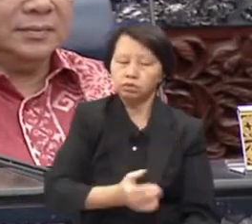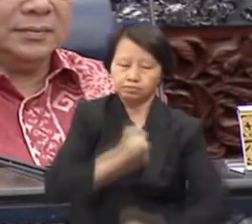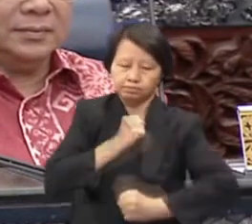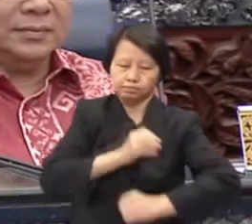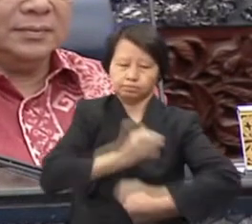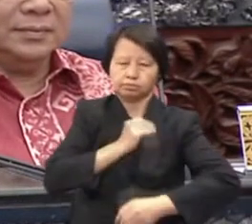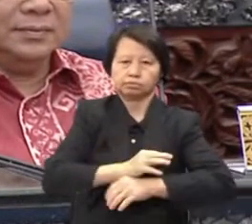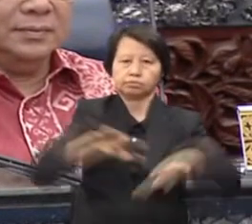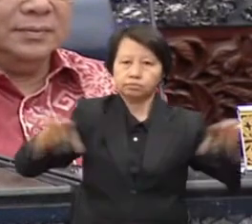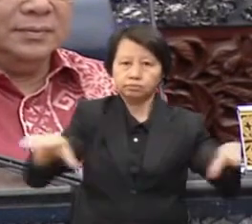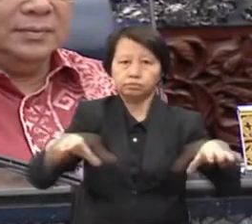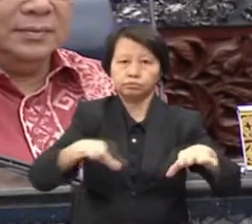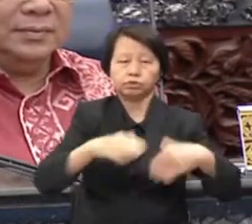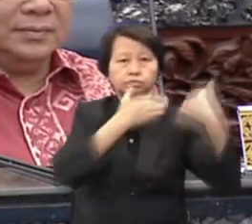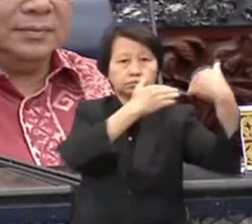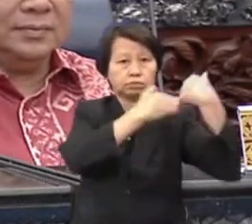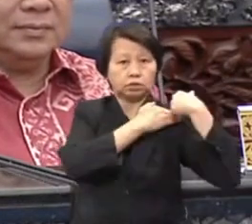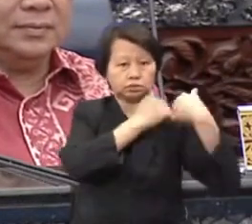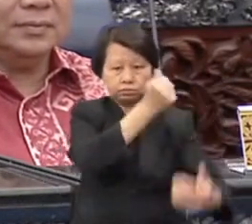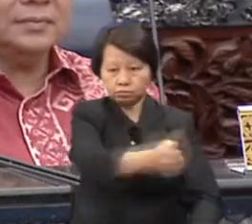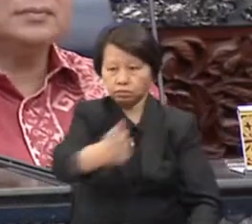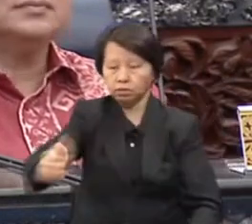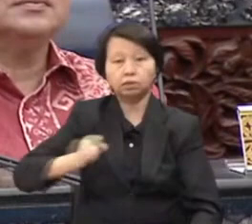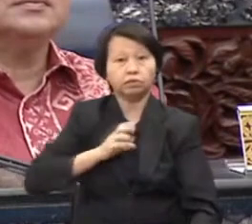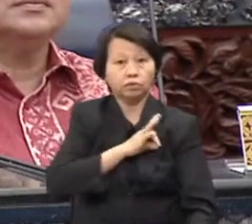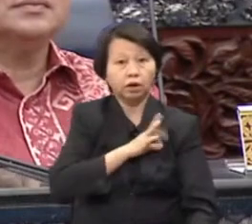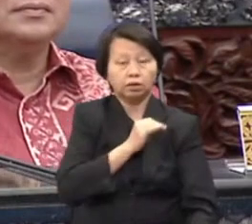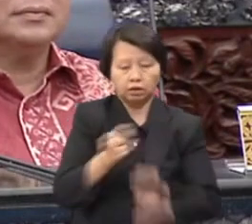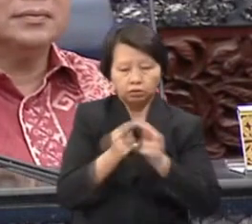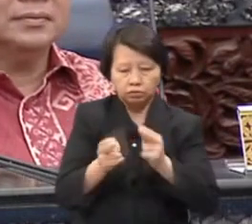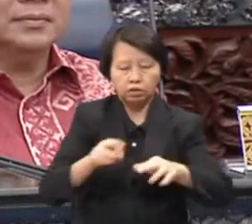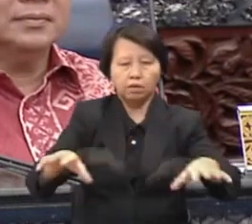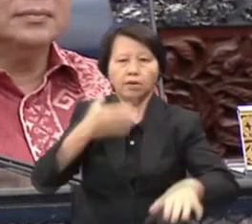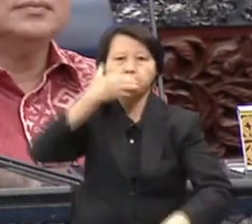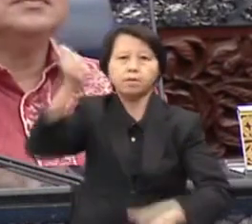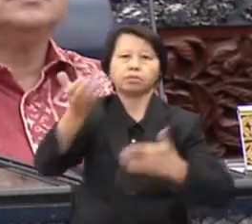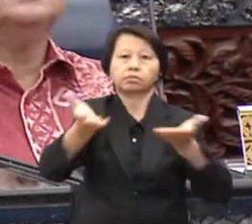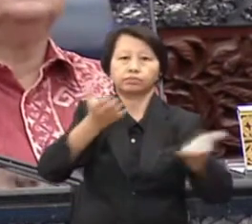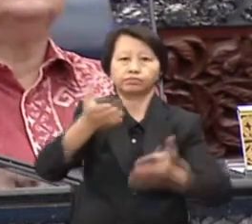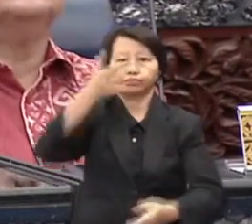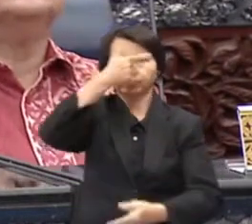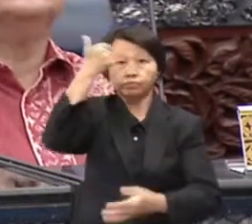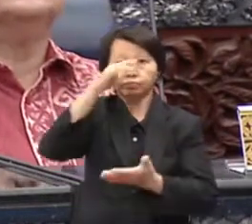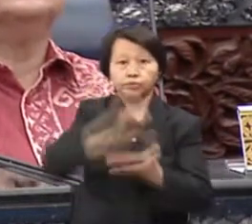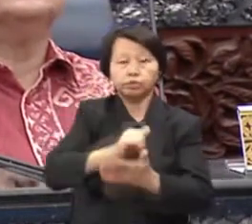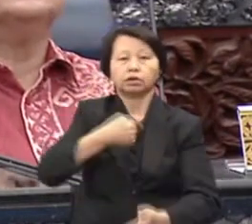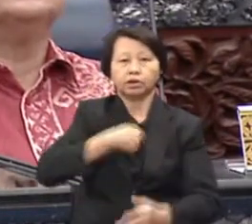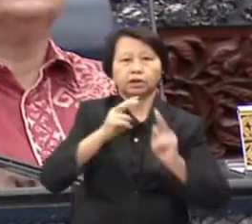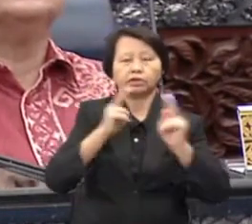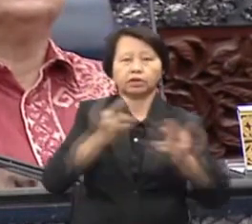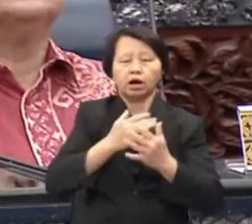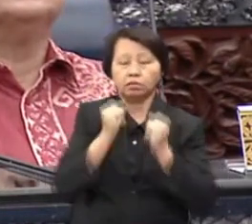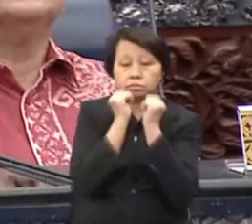bersungguh-sungguh dalam melaksanakan tanggung jawab masing-masing dan berusaha memberikan yang terbaik sebab itu saya begitu